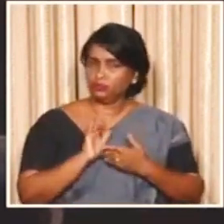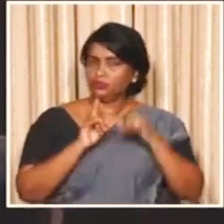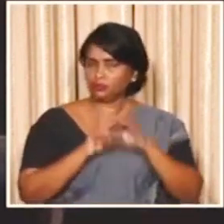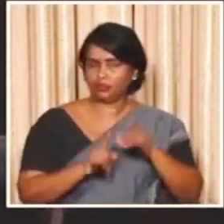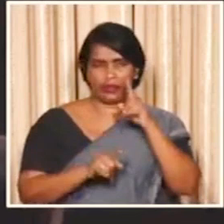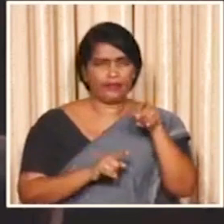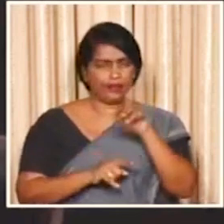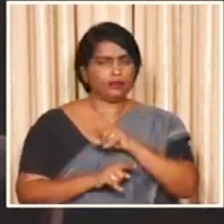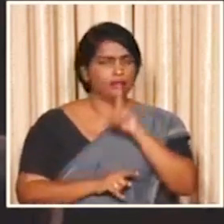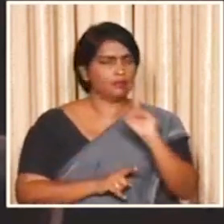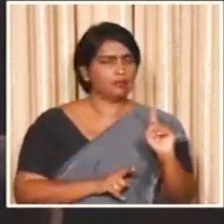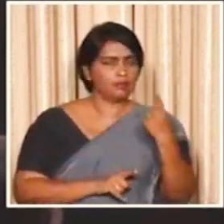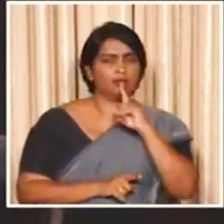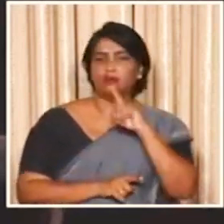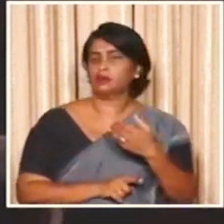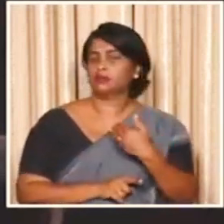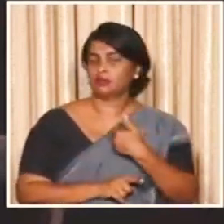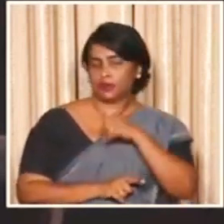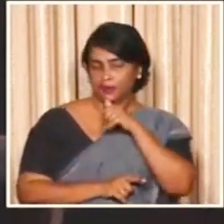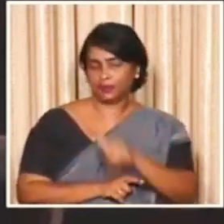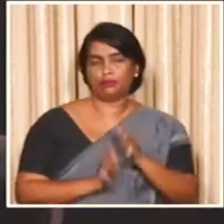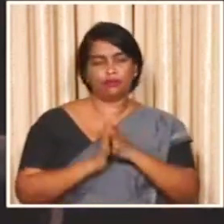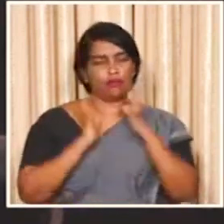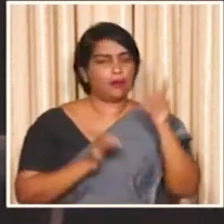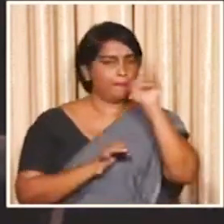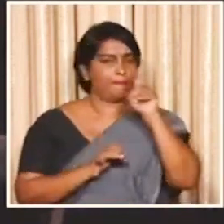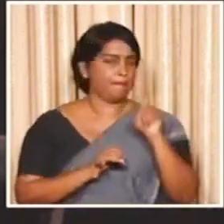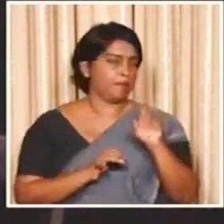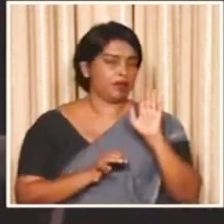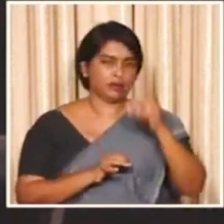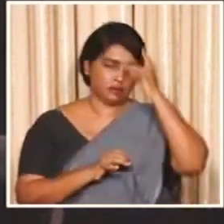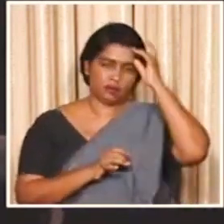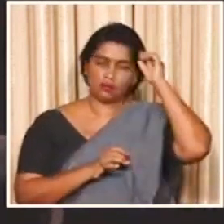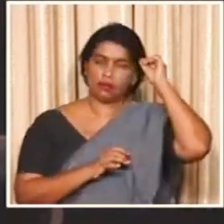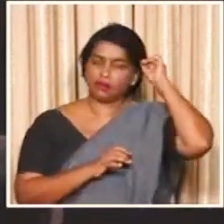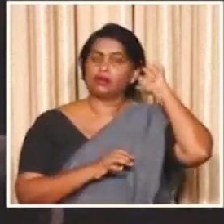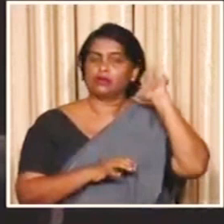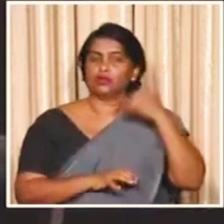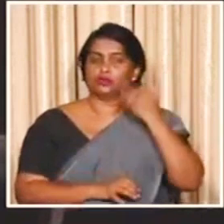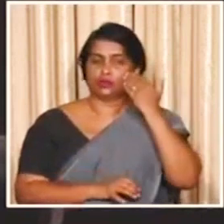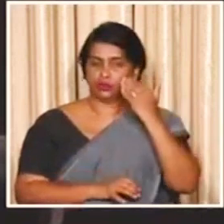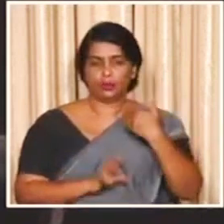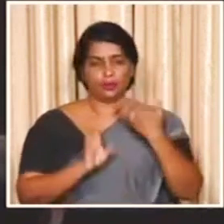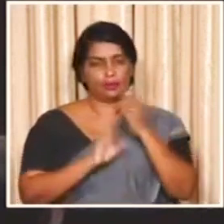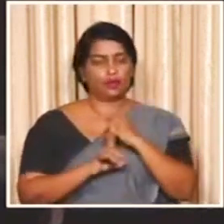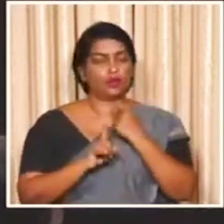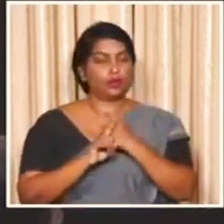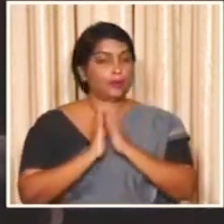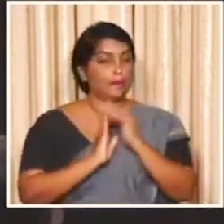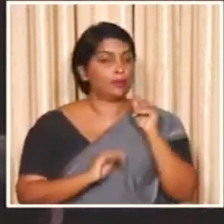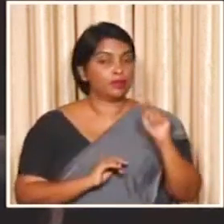මේ වගේ වැරදි නියෝගයක් දීම ගැන අත් වශයෙන්ම ලොකු ප්‍රශ්නයක් අපිට ඇති වෙනවා. ඒ වගේම තමයි අපි දැක්කා එදා